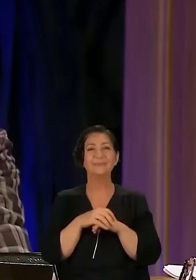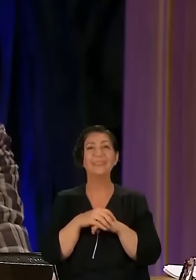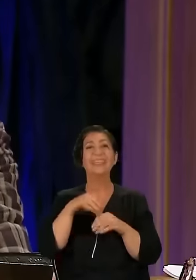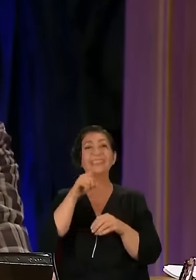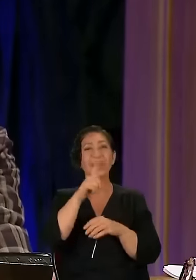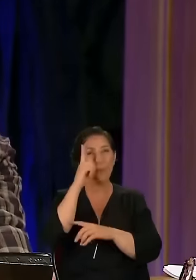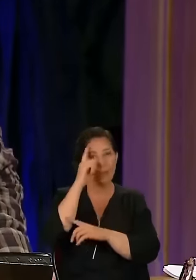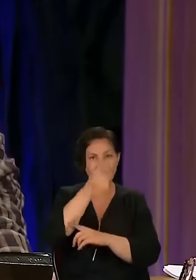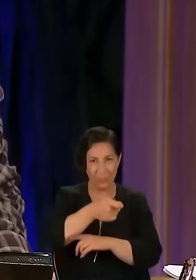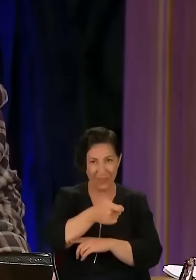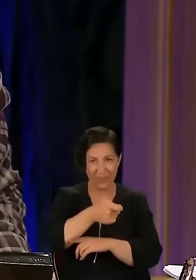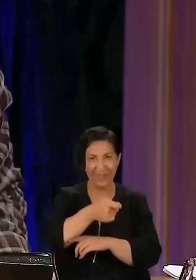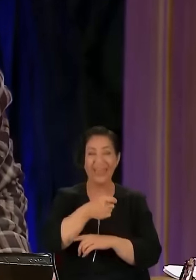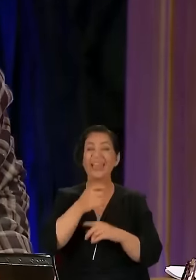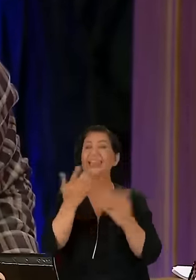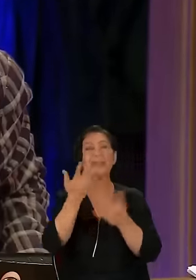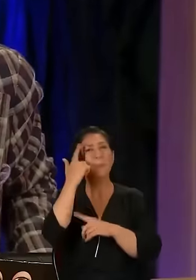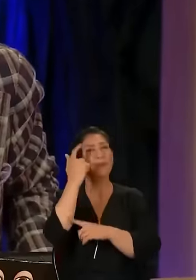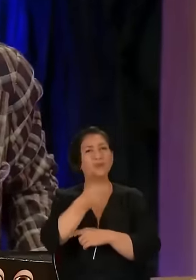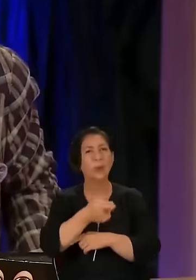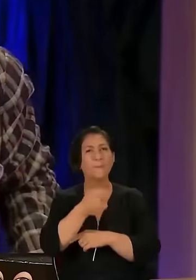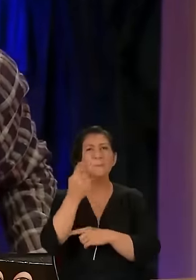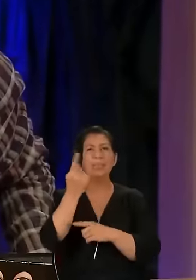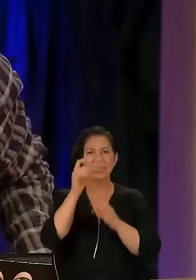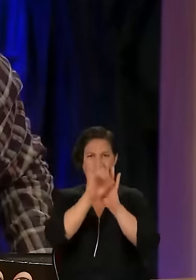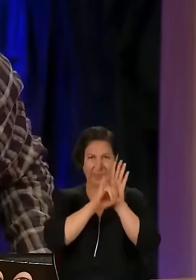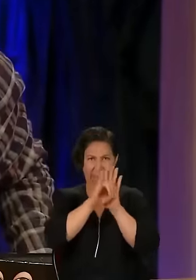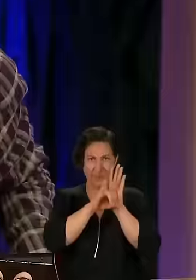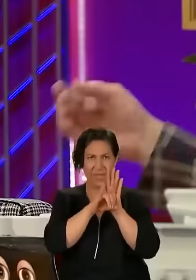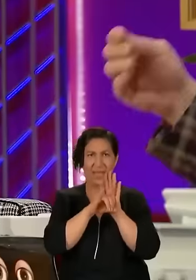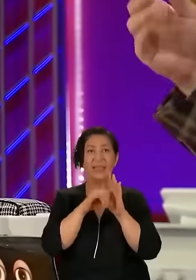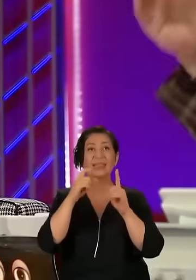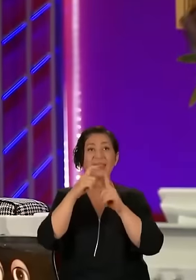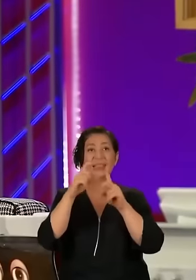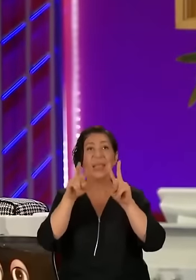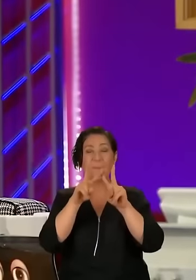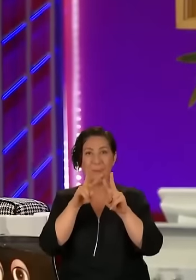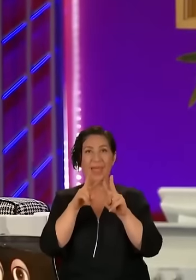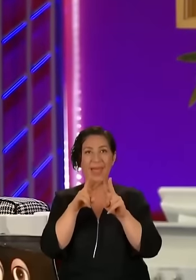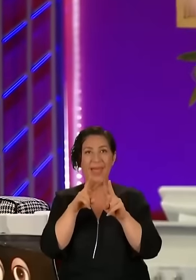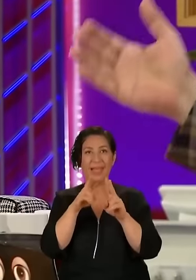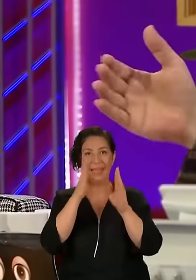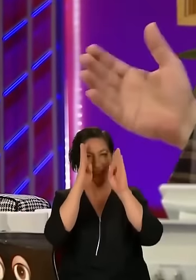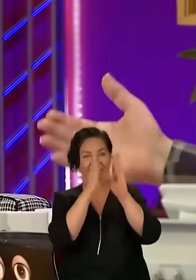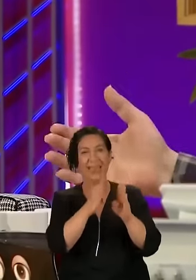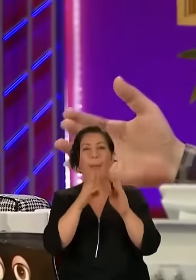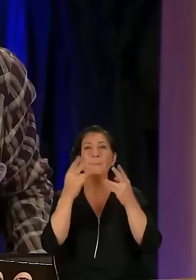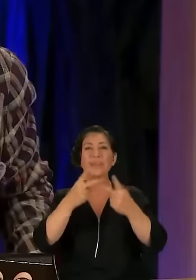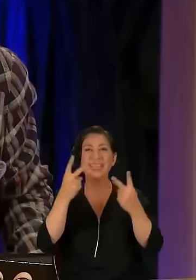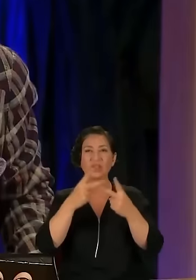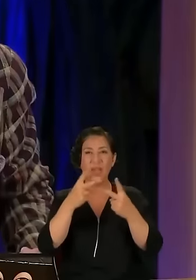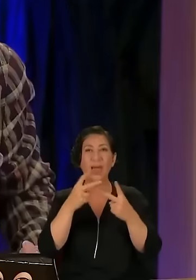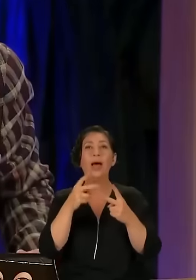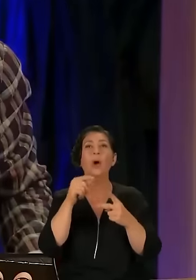sana başvuruyorlar. Nereden başvuruyorlar? Bir yerden, Instagram'dan DM'den, başvuruyorlar. DM'den. Evet, direkt mesajla geliyorlar